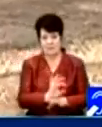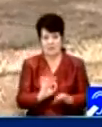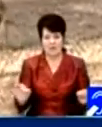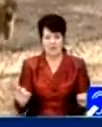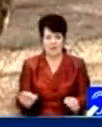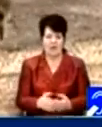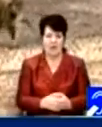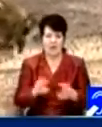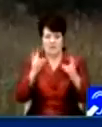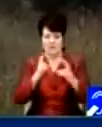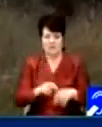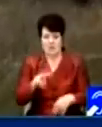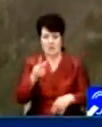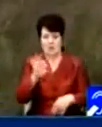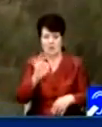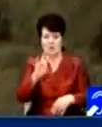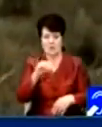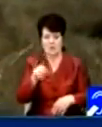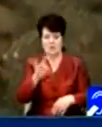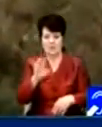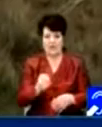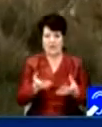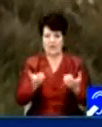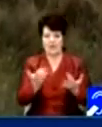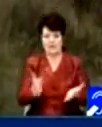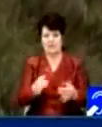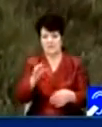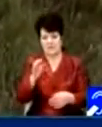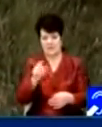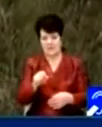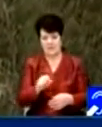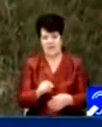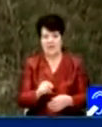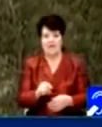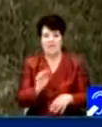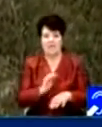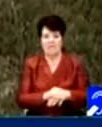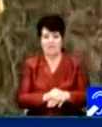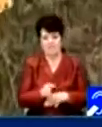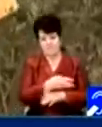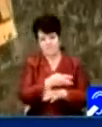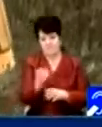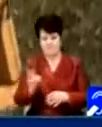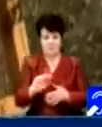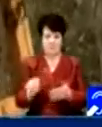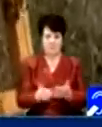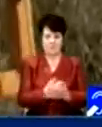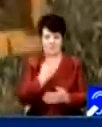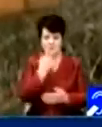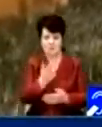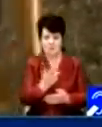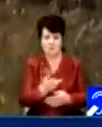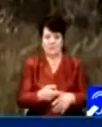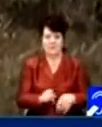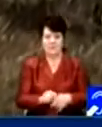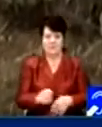unor cercetători din Londra arată că micile insecte sunt atrase, de fapt, de culturile chimizate, stropite în special cu neonicotinoide, substanțe